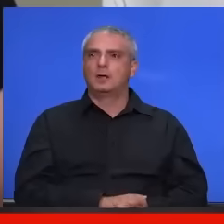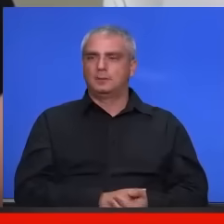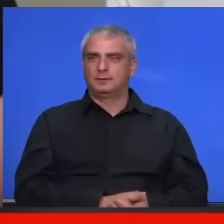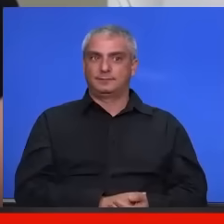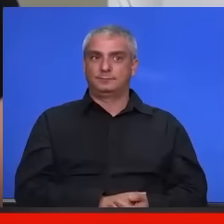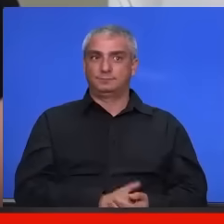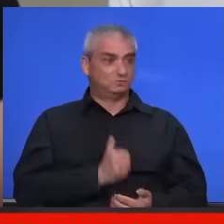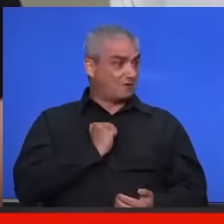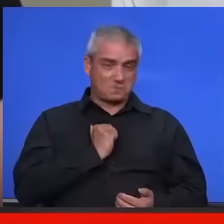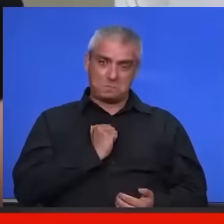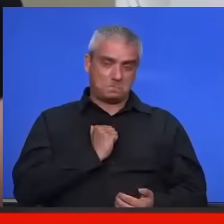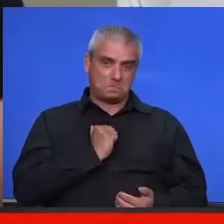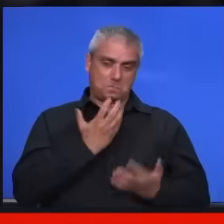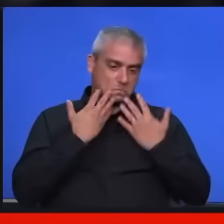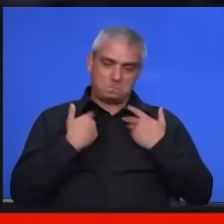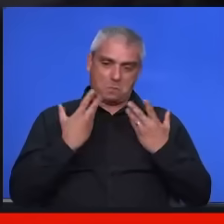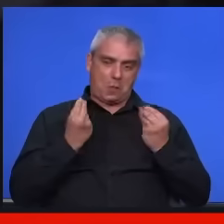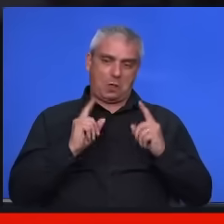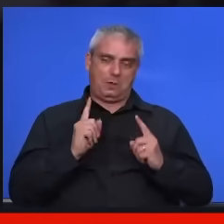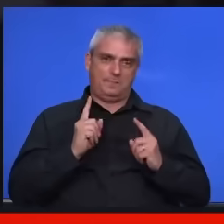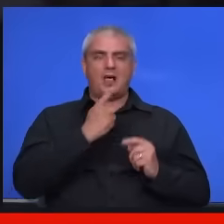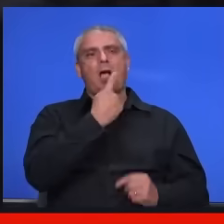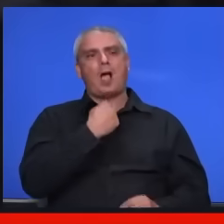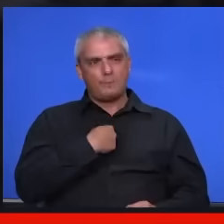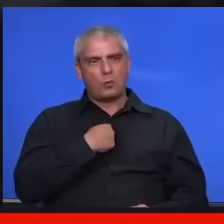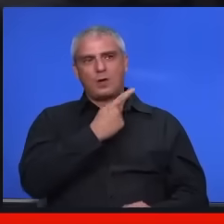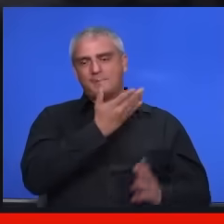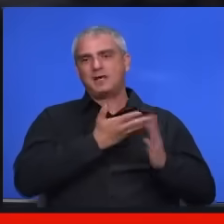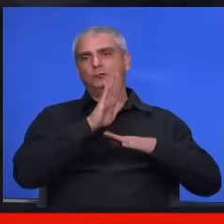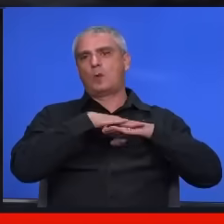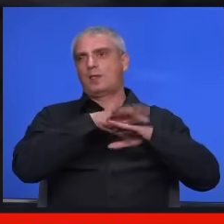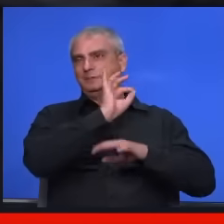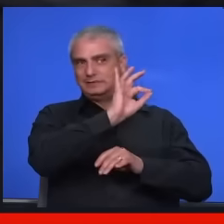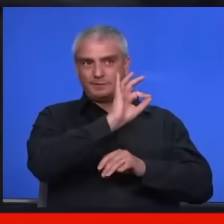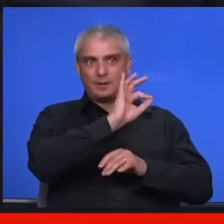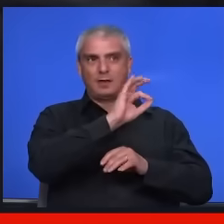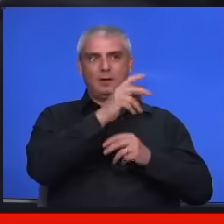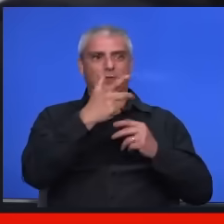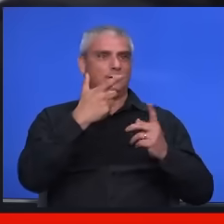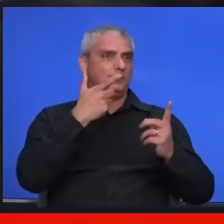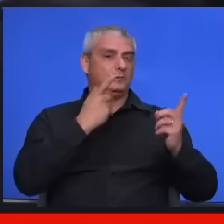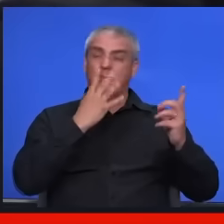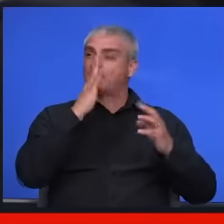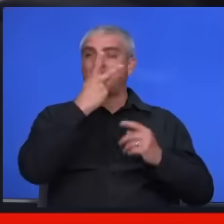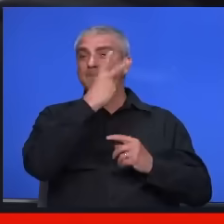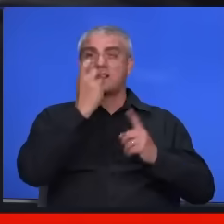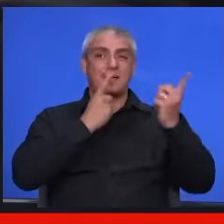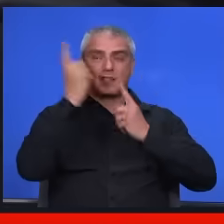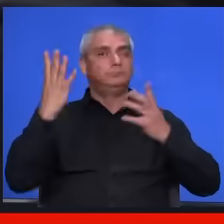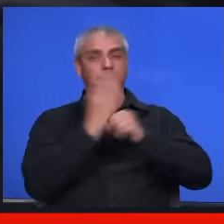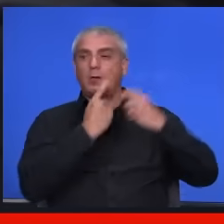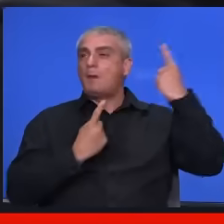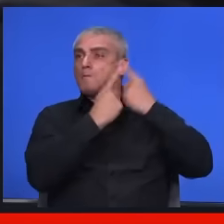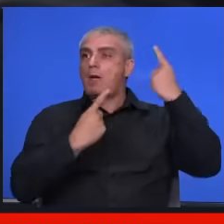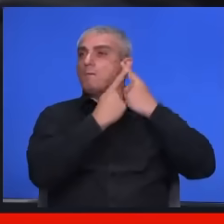מהצבא? מהצבא לא סיפרו יותר מדי. הם סיפרו לנו שהם יצאו למשימה והם ירתו קרוב ל-200 טילים באותו